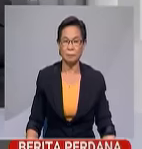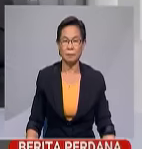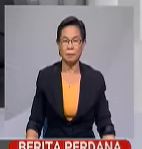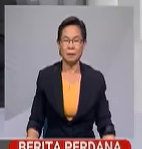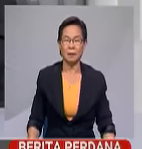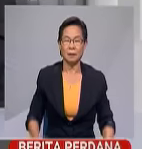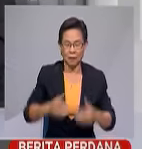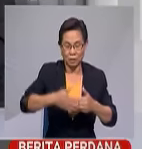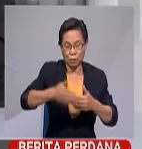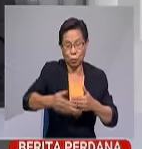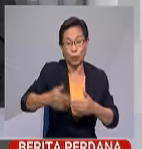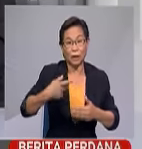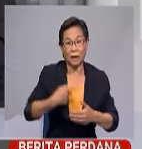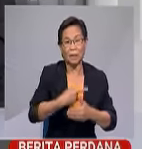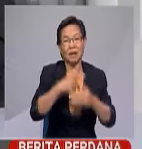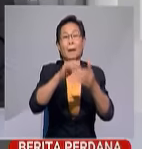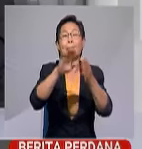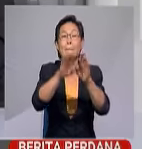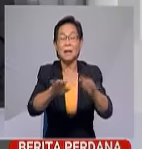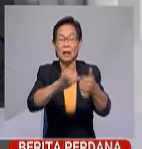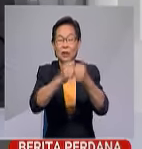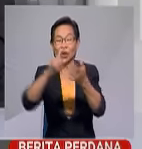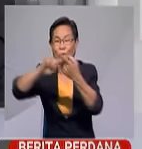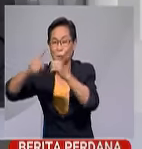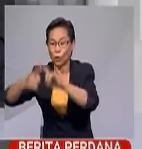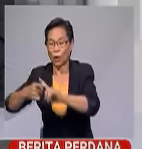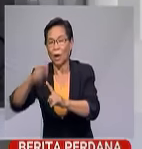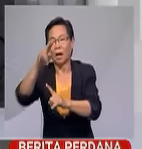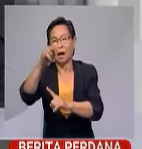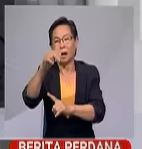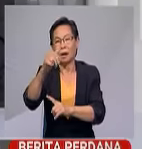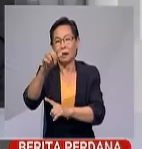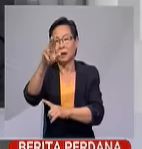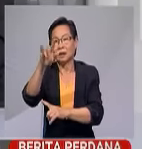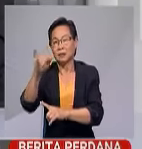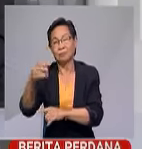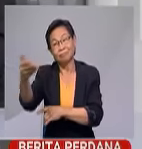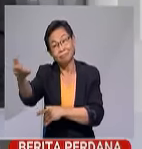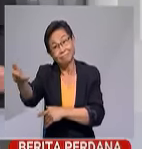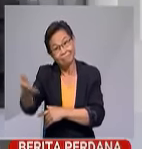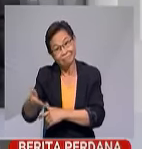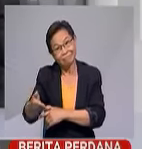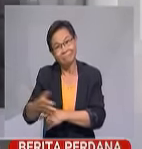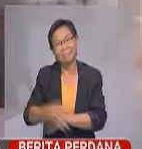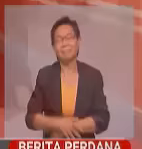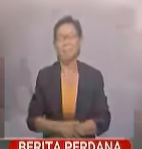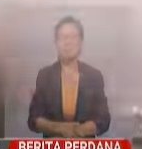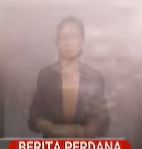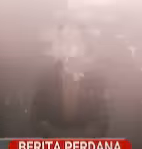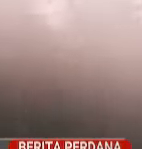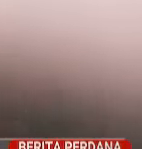Saudara, seterusnya kita akan ke segmen sukan bersama rakan penyampai Nazri Fahmi. Silakan Nazri.